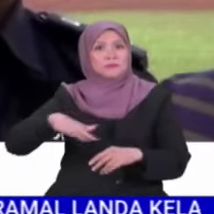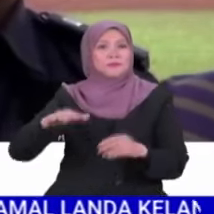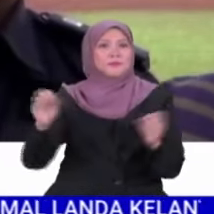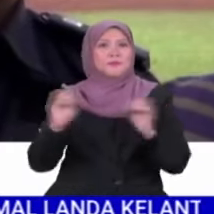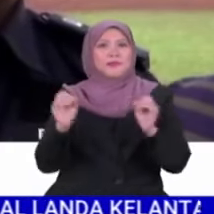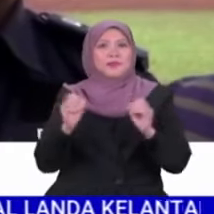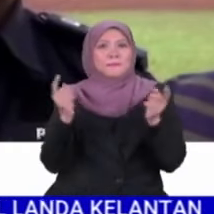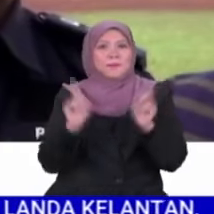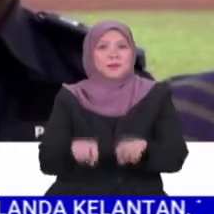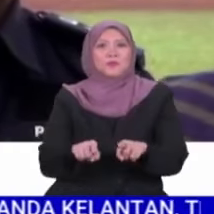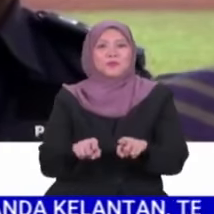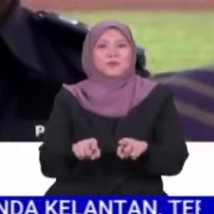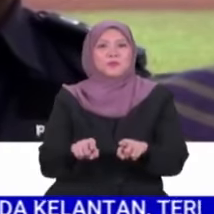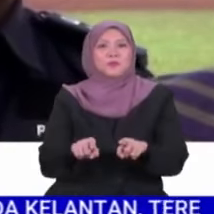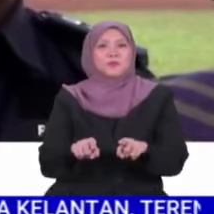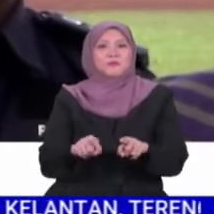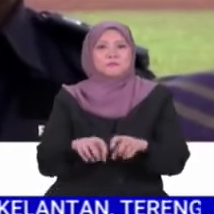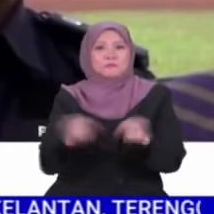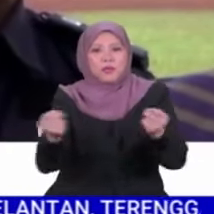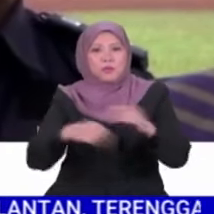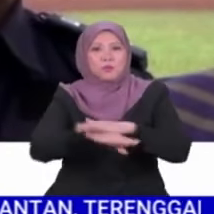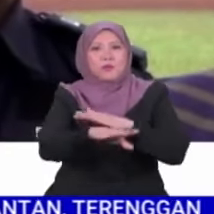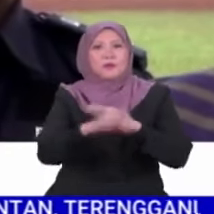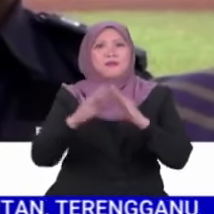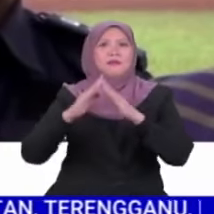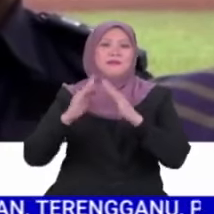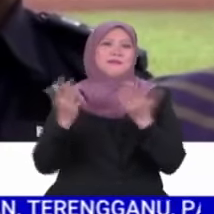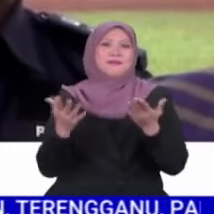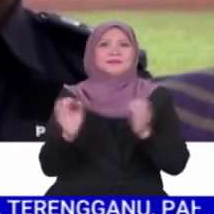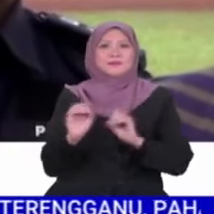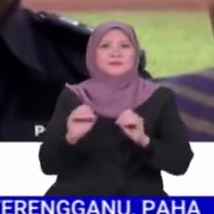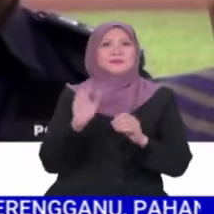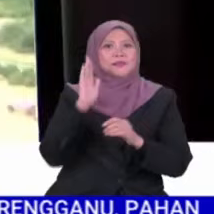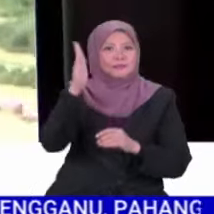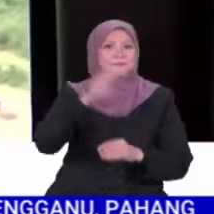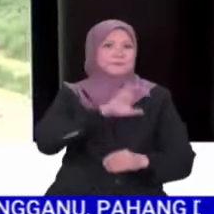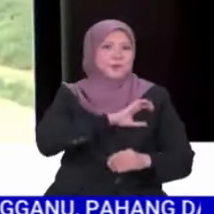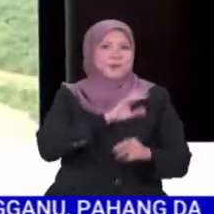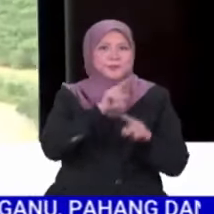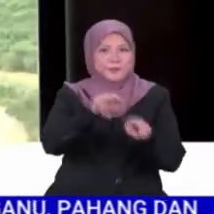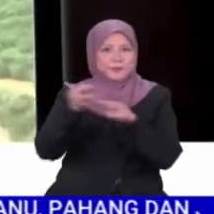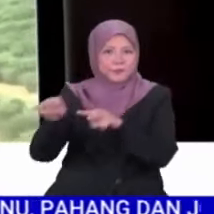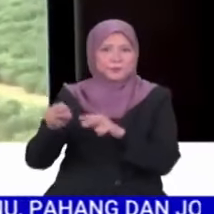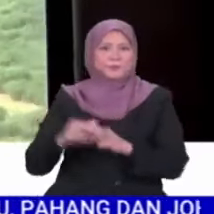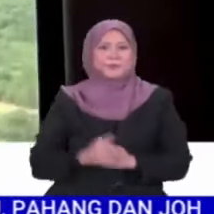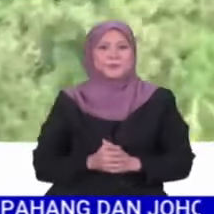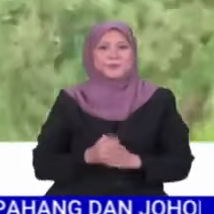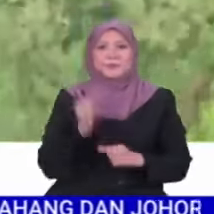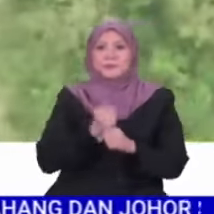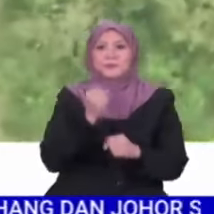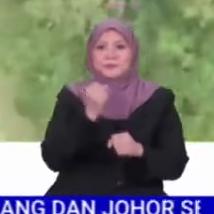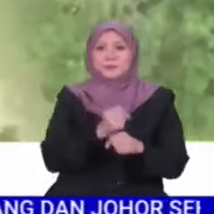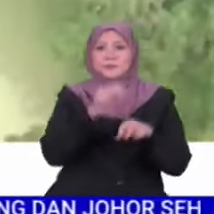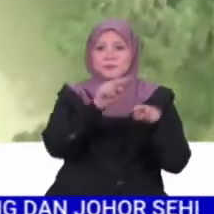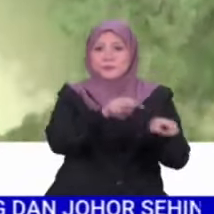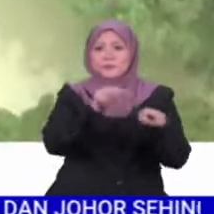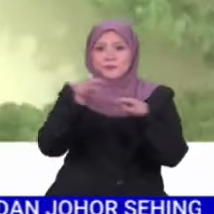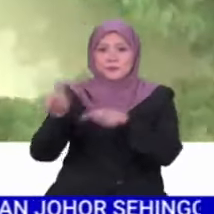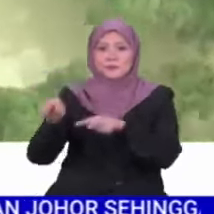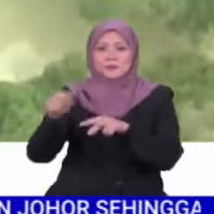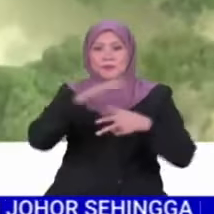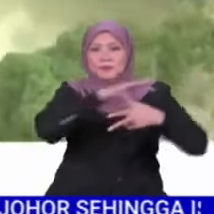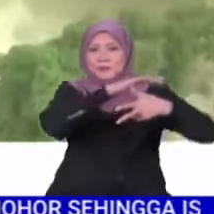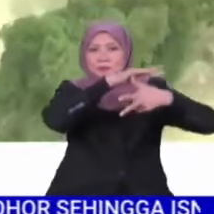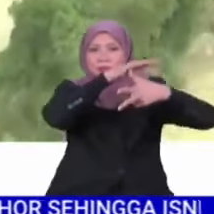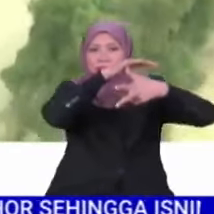agar tiada kejadian-kejadian yang tidak diingini berlaku di kawasan-kawasan yang terlibat. Selain melakukan kerja-kerja pemantauan,